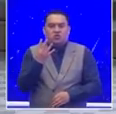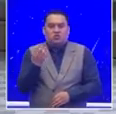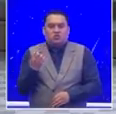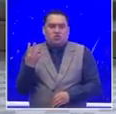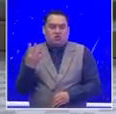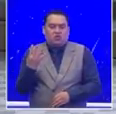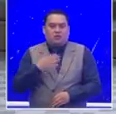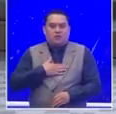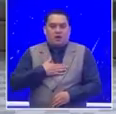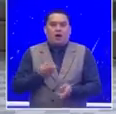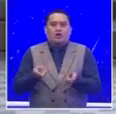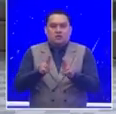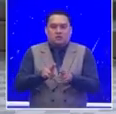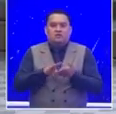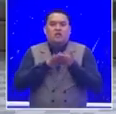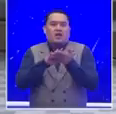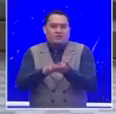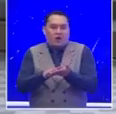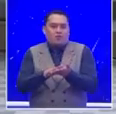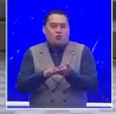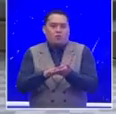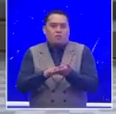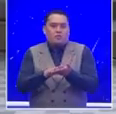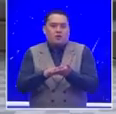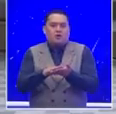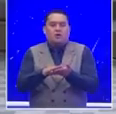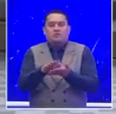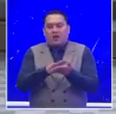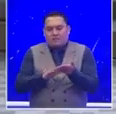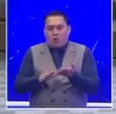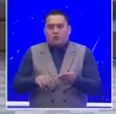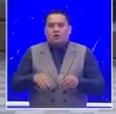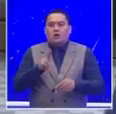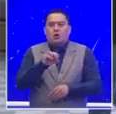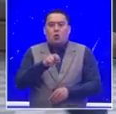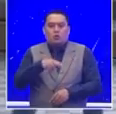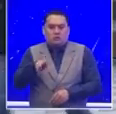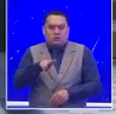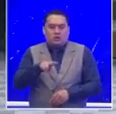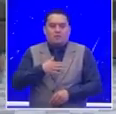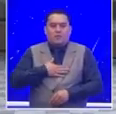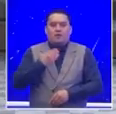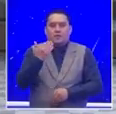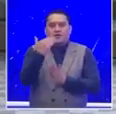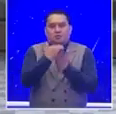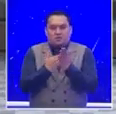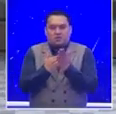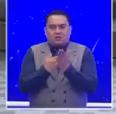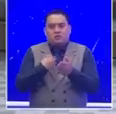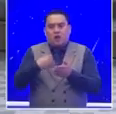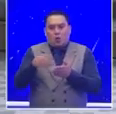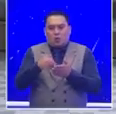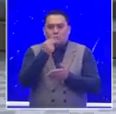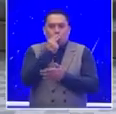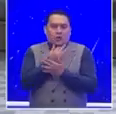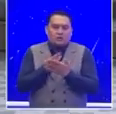404-404, оставляют свою заявку и, получается, скидывают свои средства на Каспи Голд. Мы их по их списку закупаем